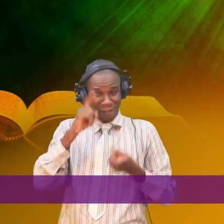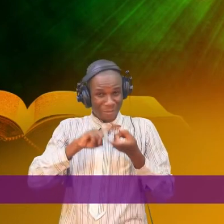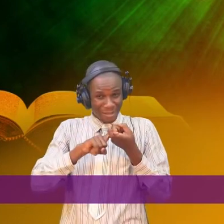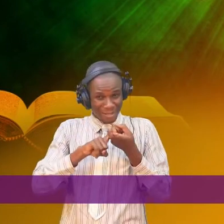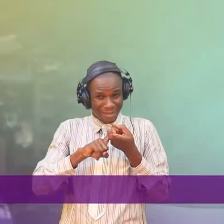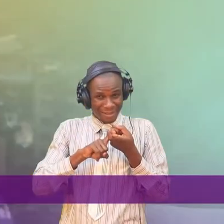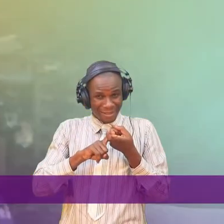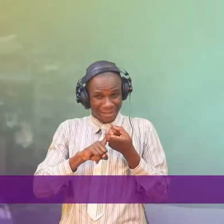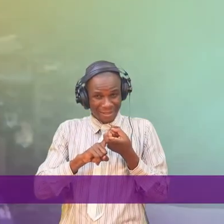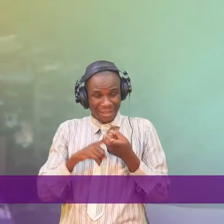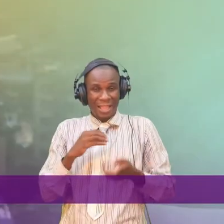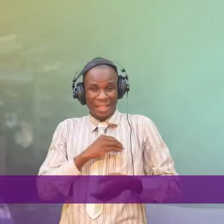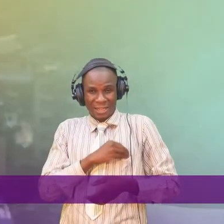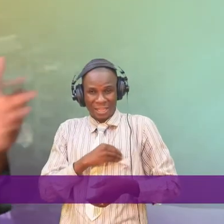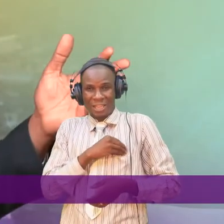dhambi zetu.